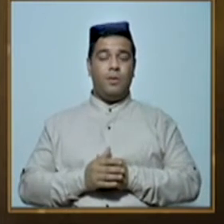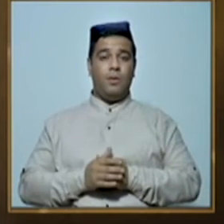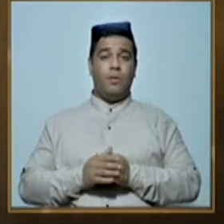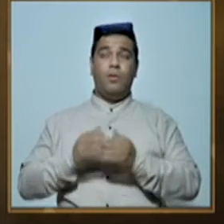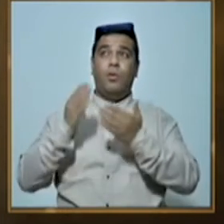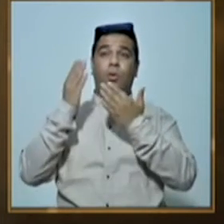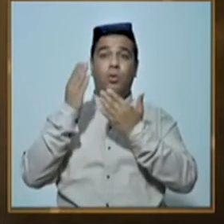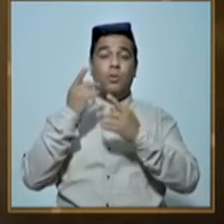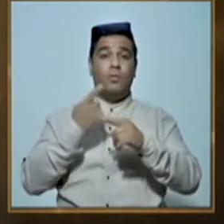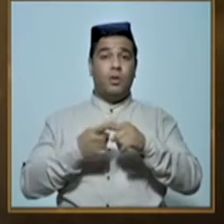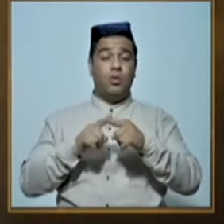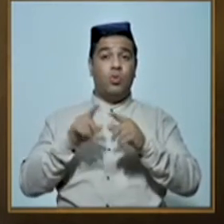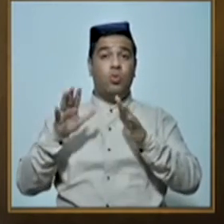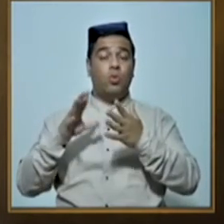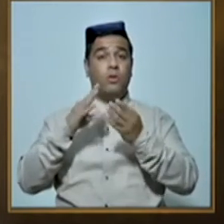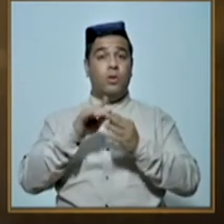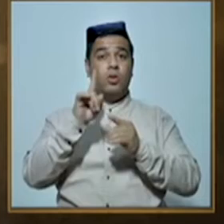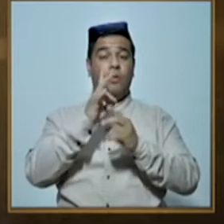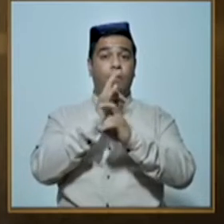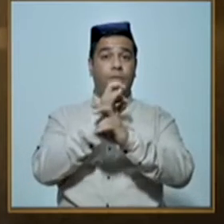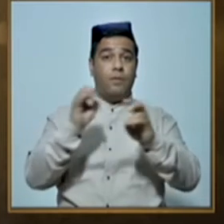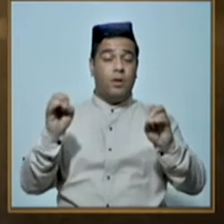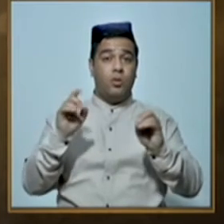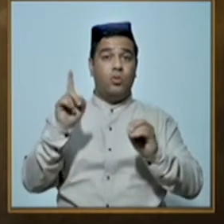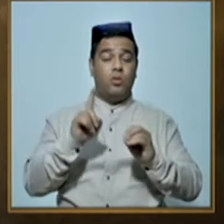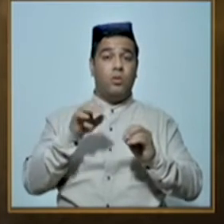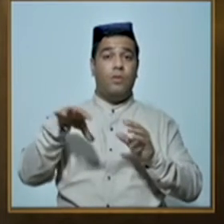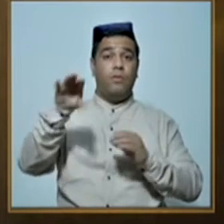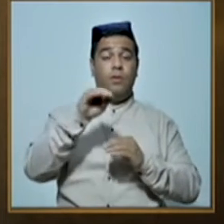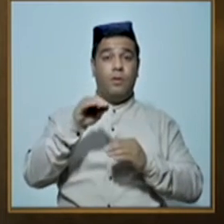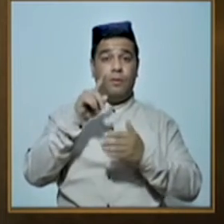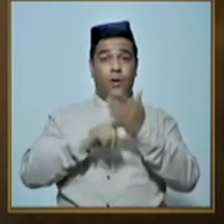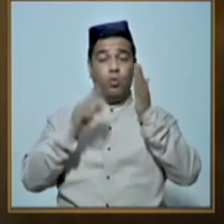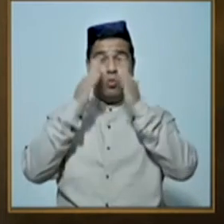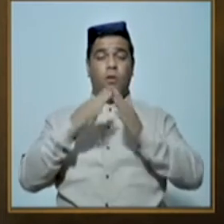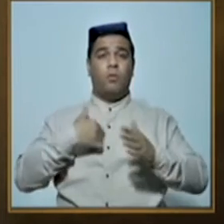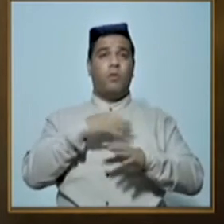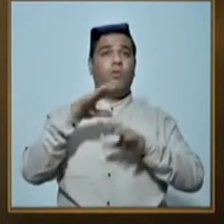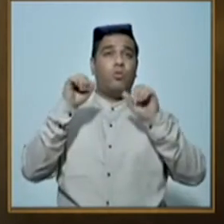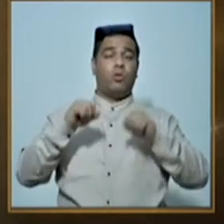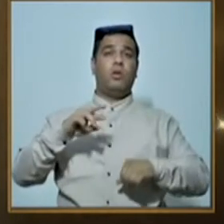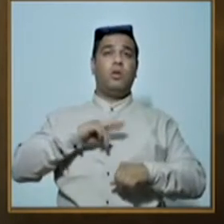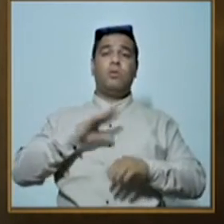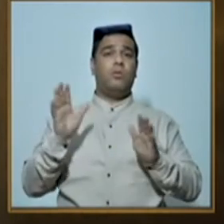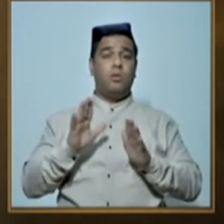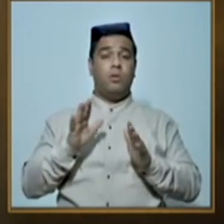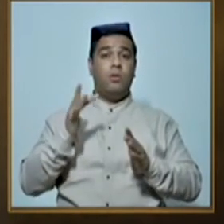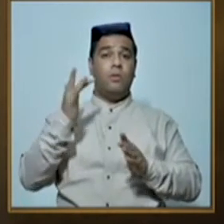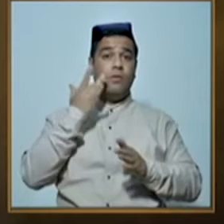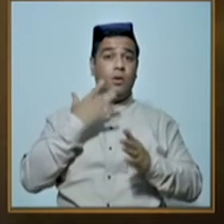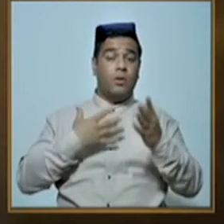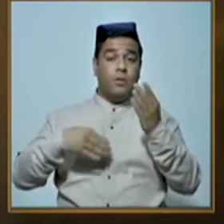Alloh taolo mana shu hodisani eslatib, islom ummatiga tanbih bo'lsin uchun qiyomat qoyim bo'lguncha o'qilib turadigan oyatni nazil